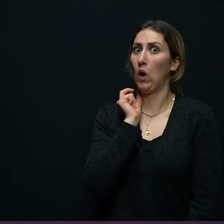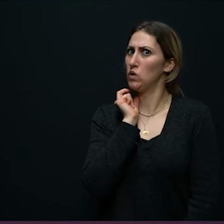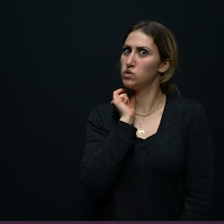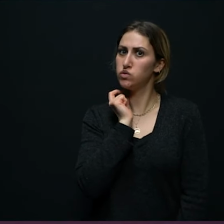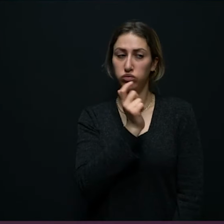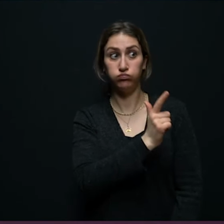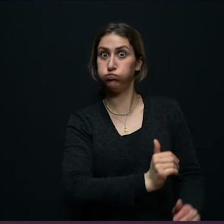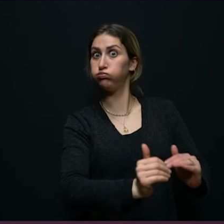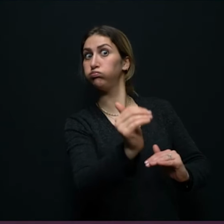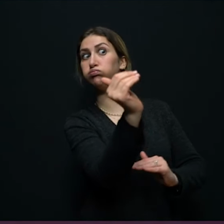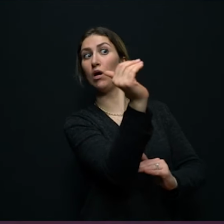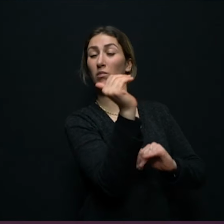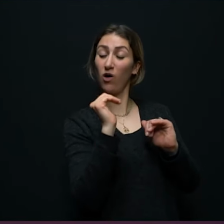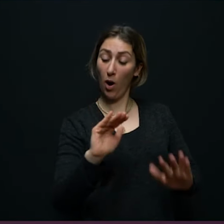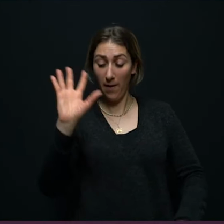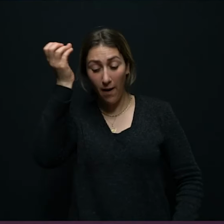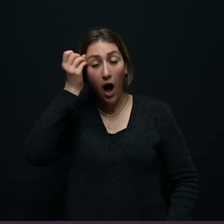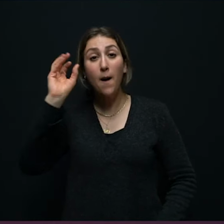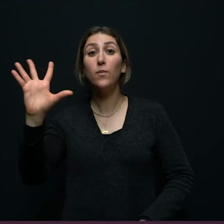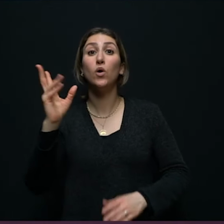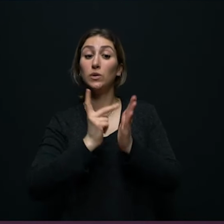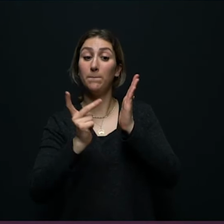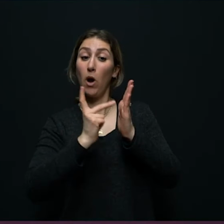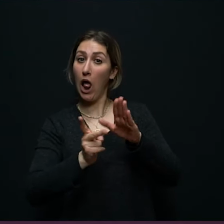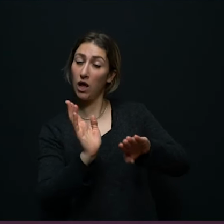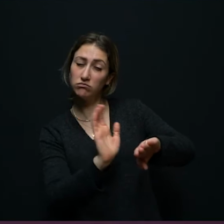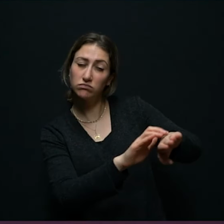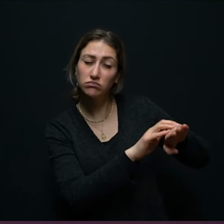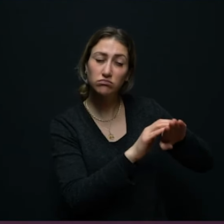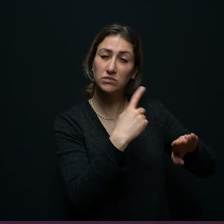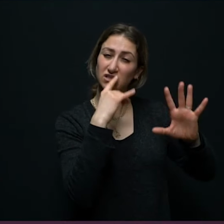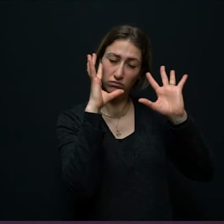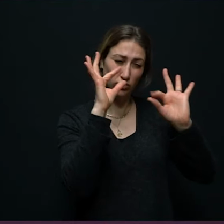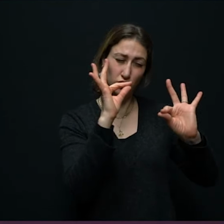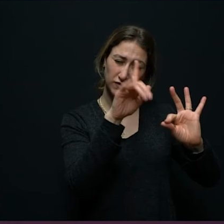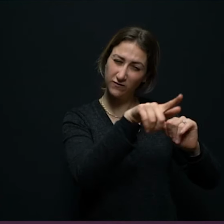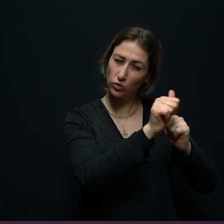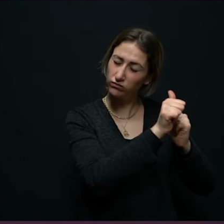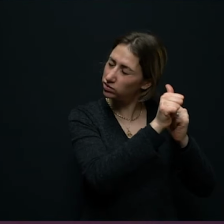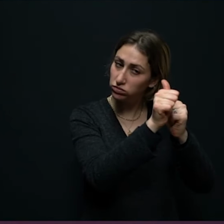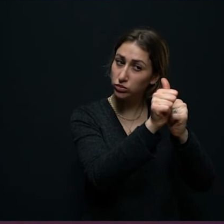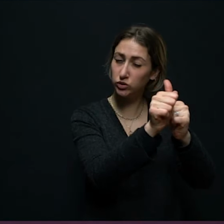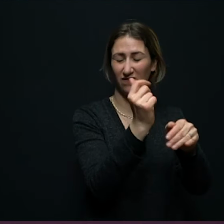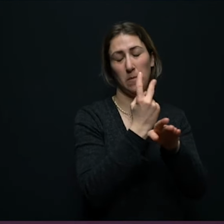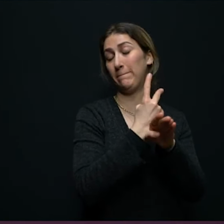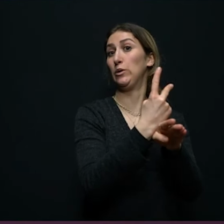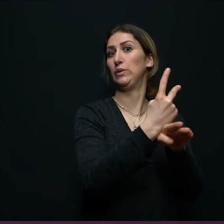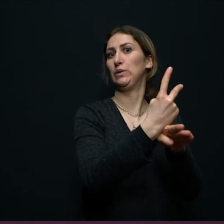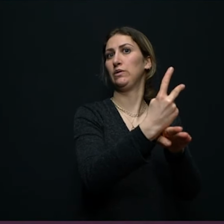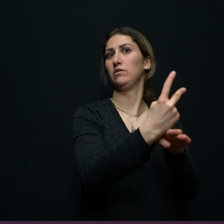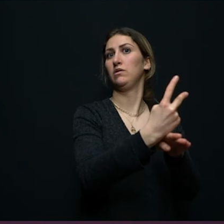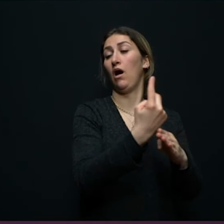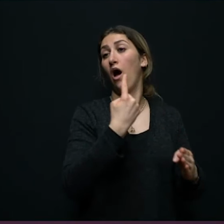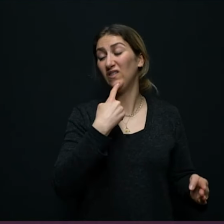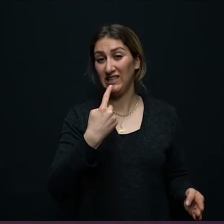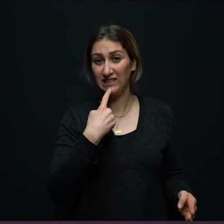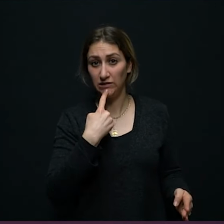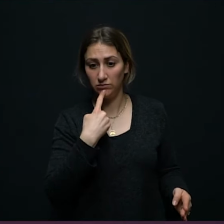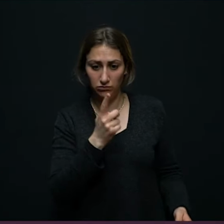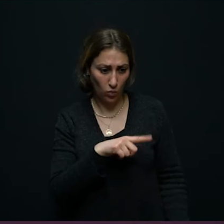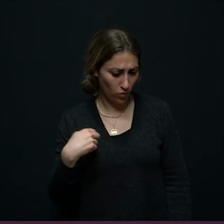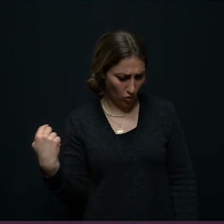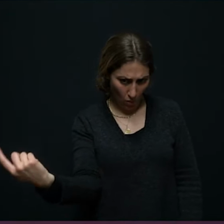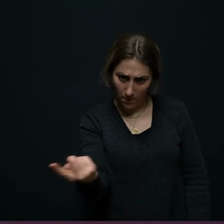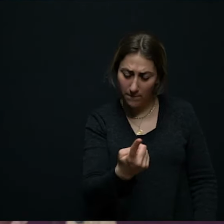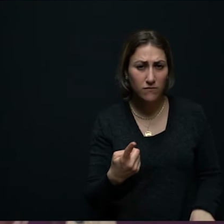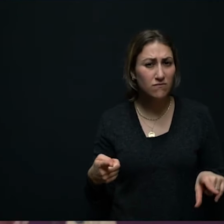pur si on peut dire ça un pasteur on peut dire ça à tout le monde nous devons nous garder pur le diable